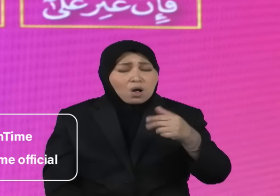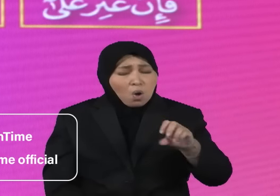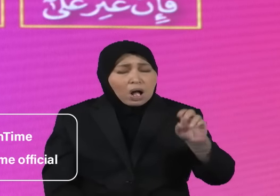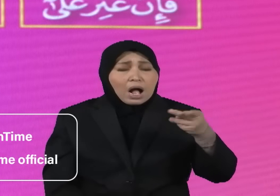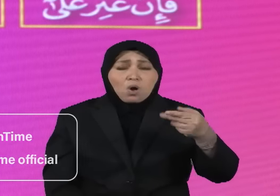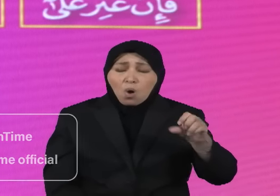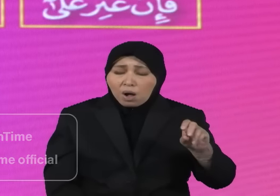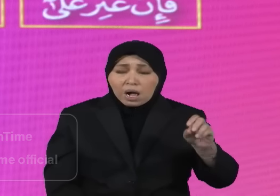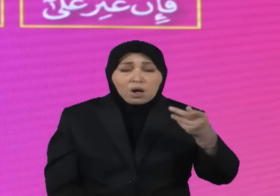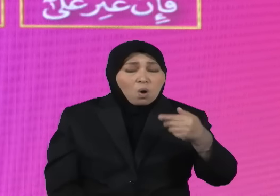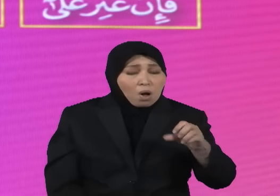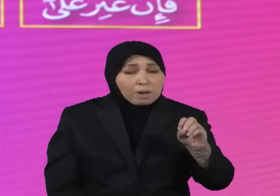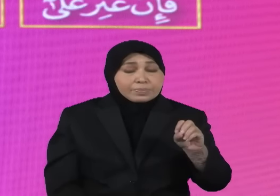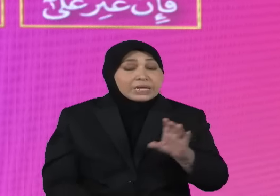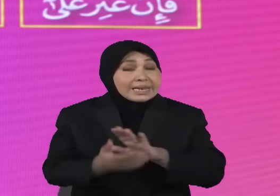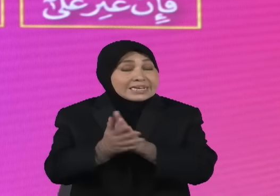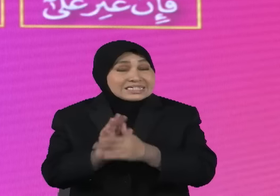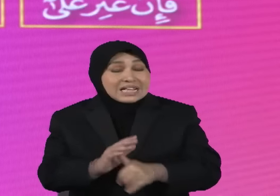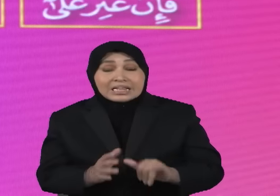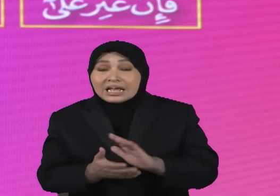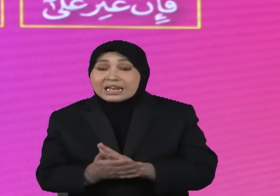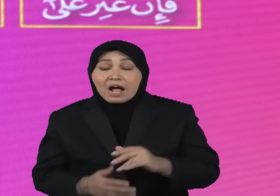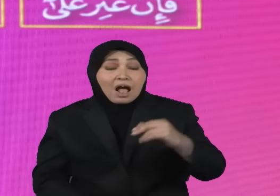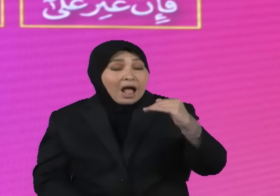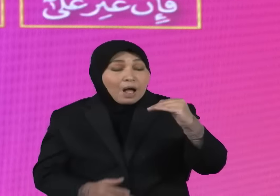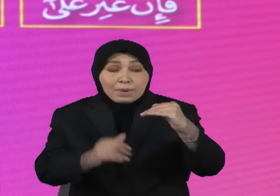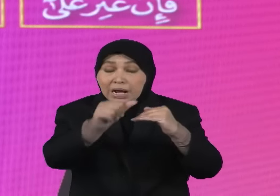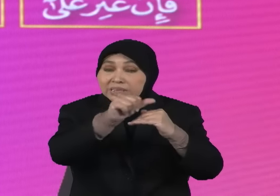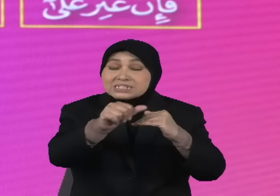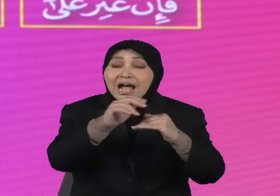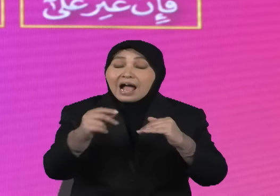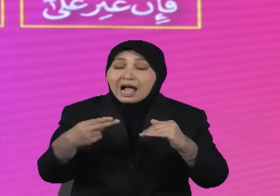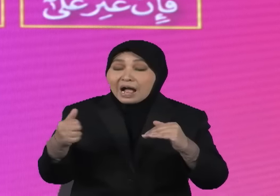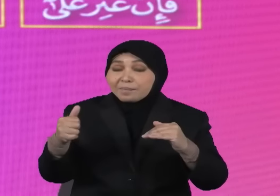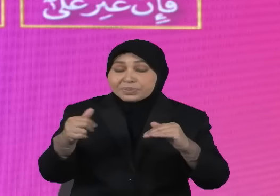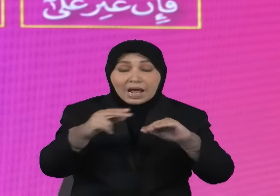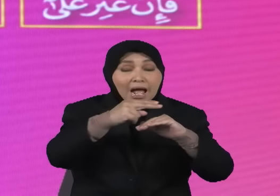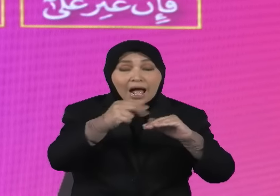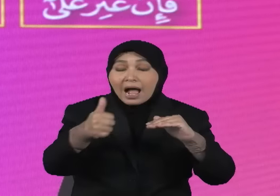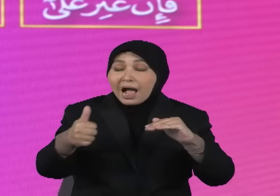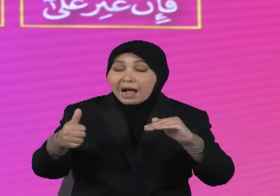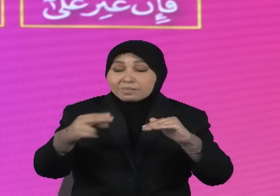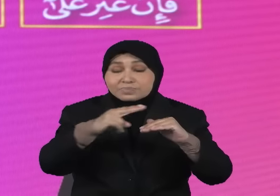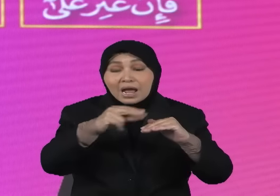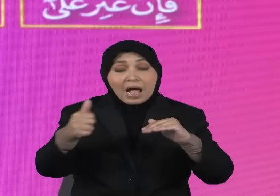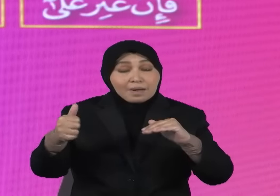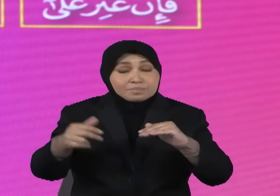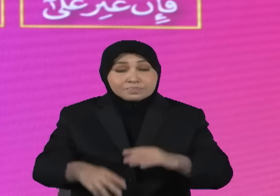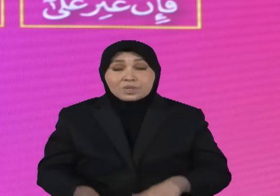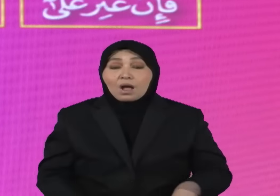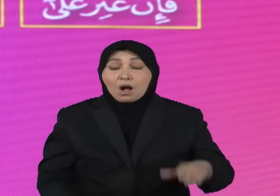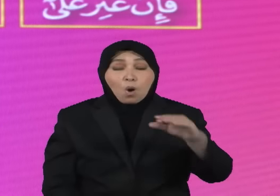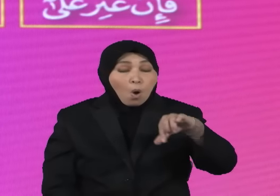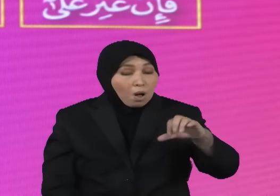haqqa. Okey. Ha baris atas bunyinya ha. Sebut. Ha. Ha. Ha. Ha. Ha. Ha. Qa.